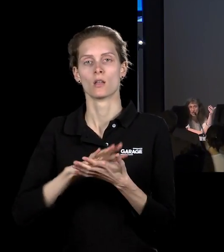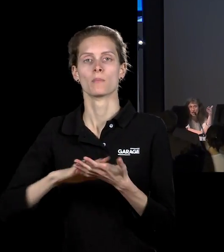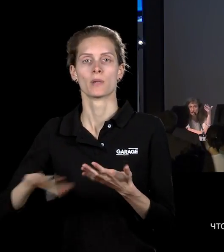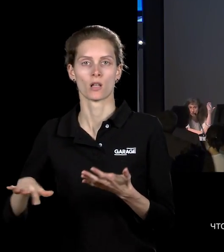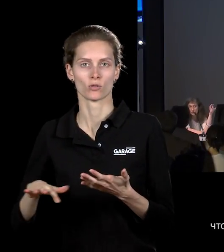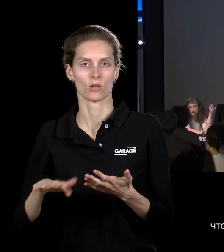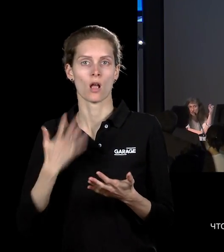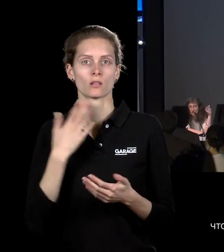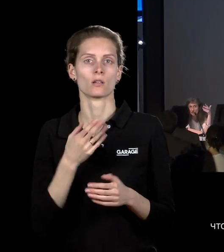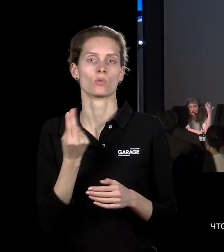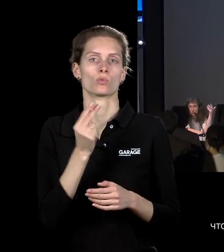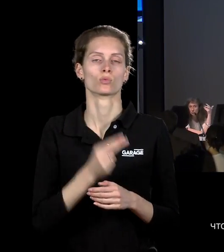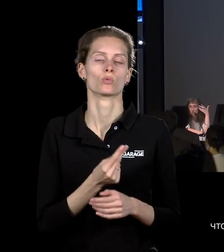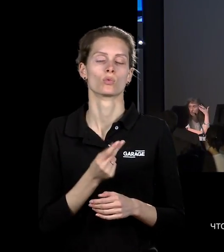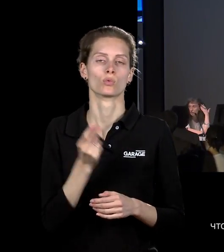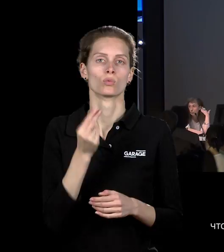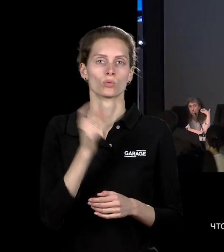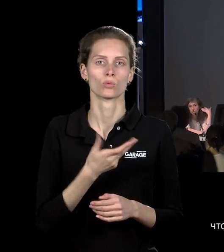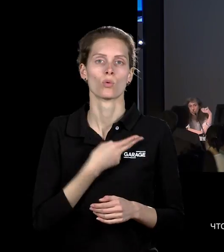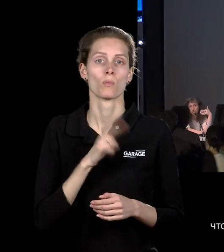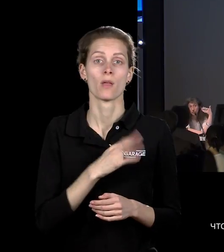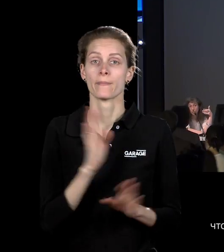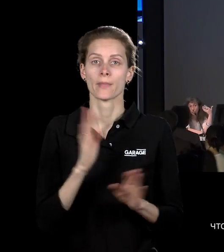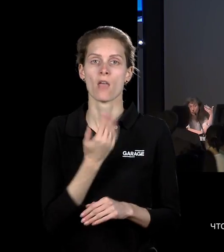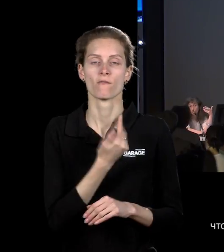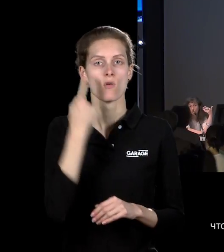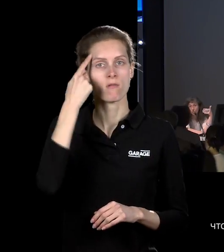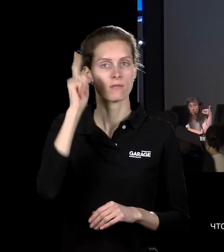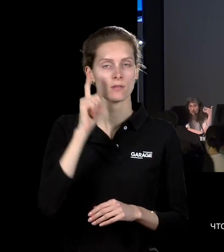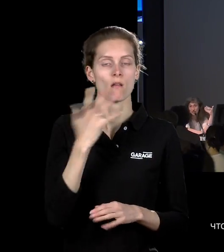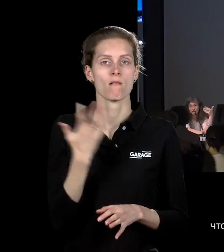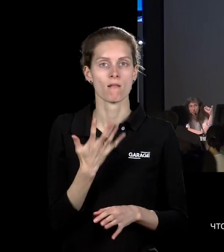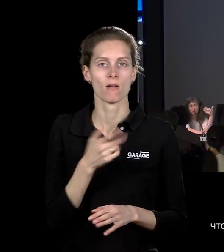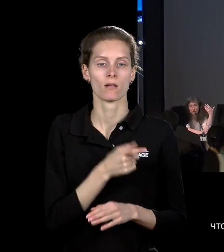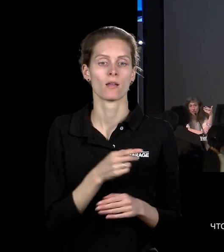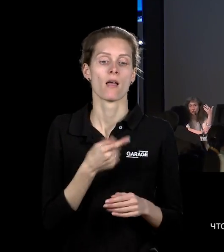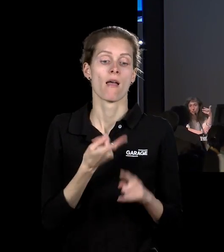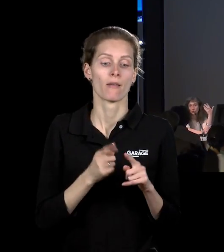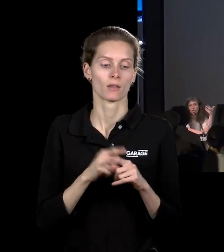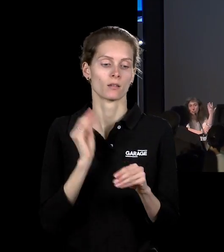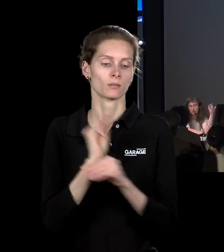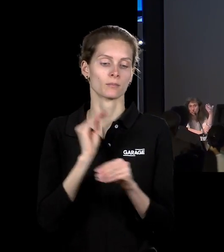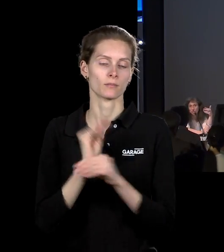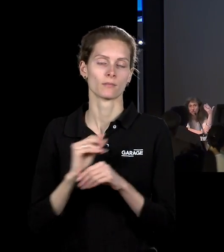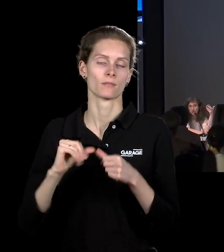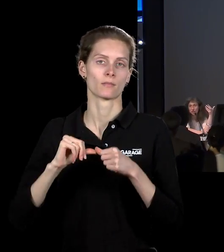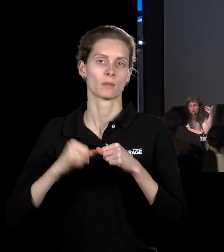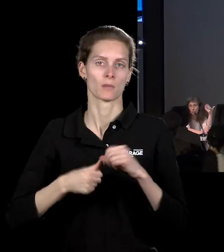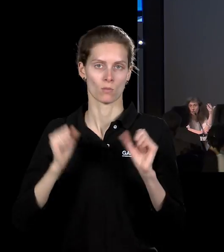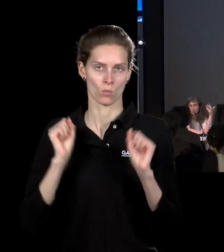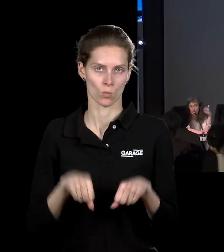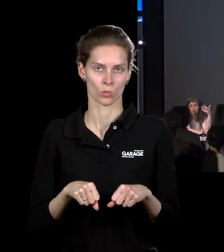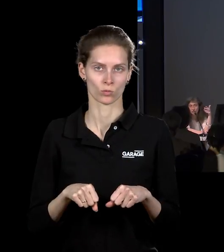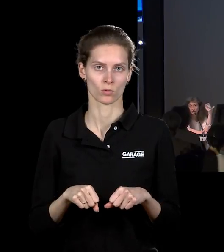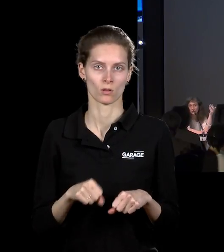художника, например. Да? Идея Уолтера де Мари была в том, что эту серию мультиплей можно постоянно пополнять, что это неисчерпаемые